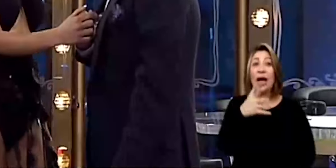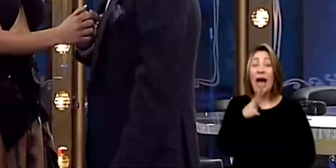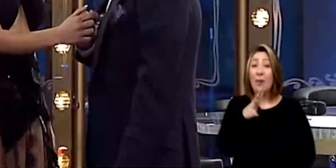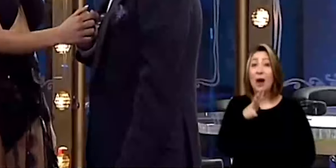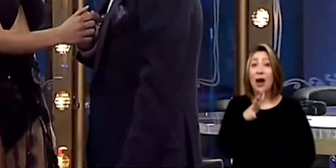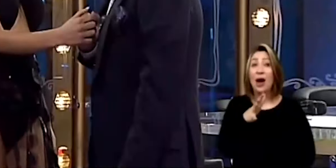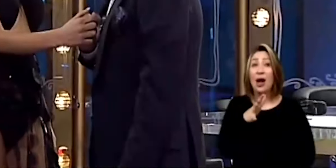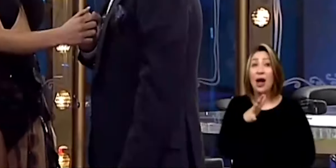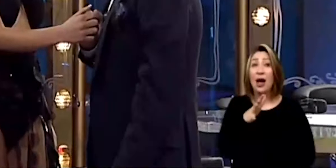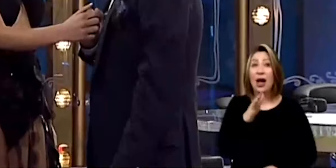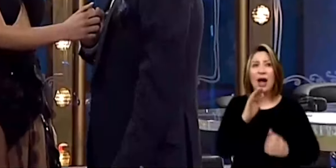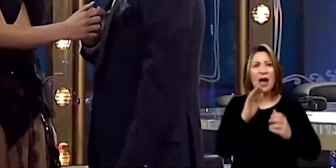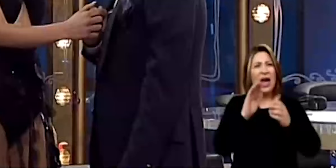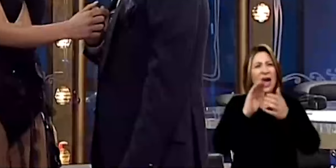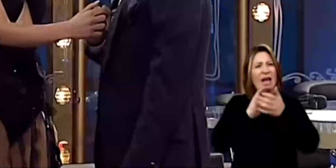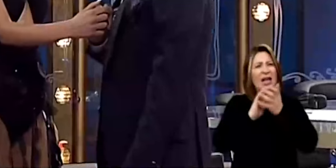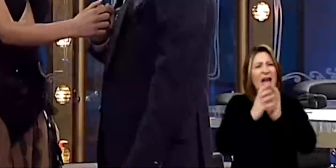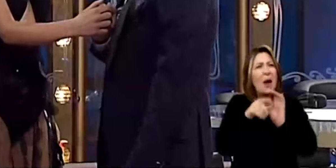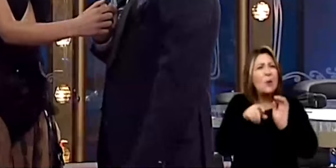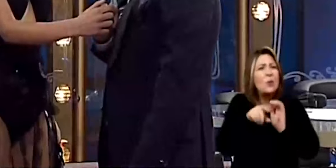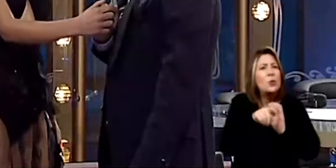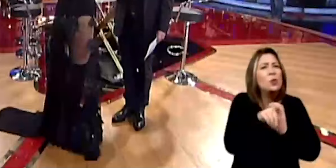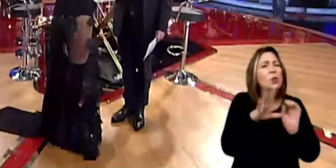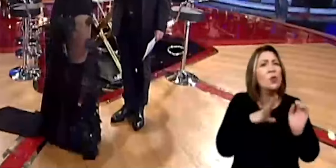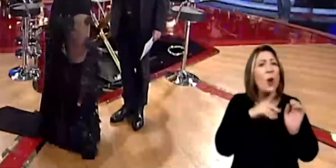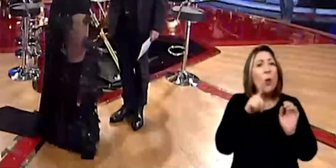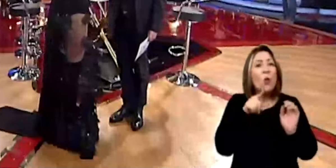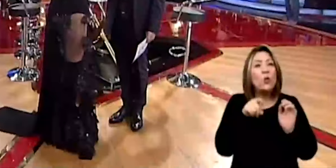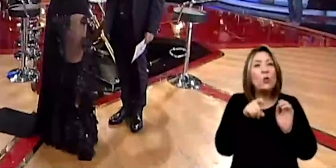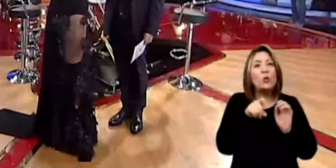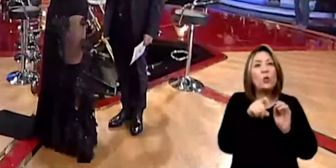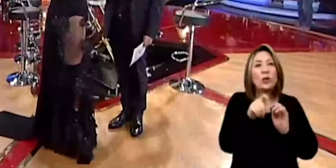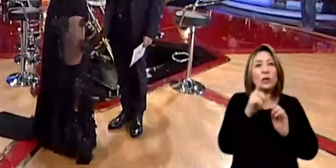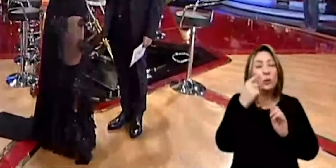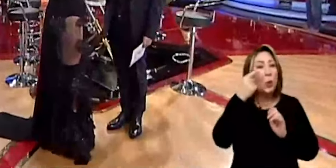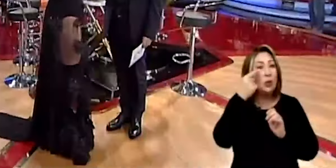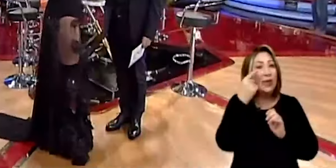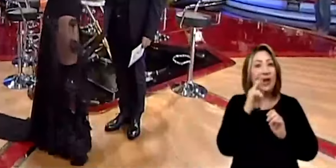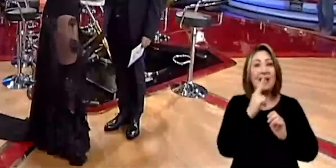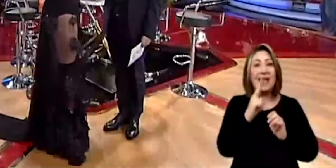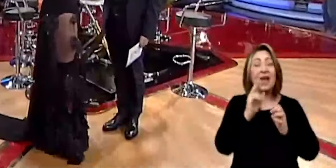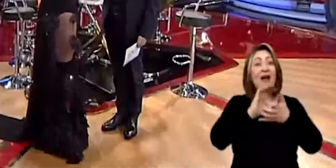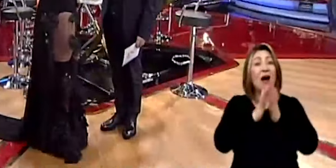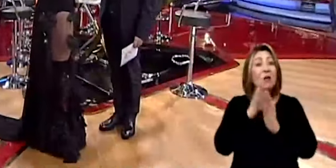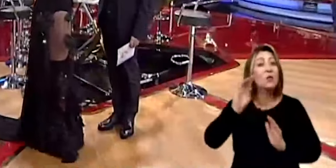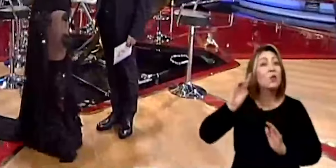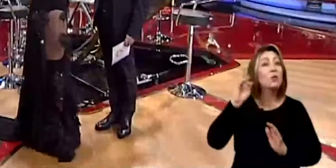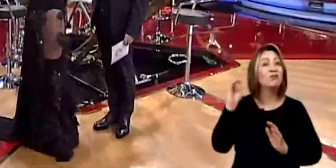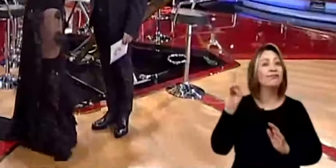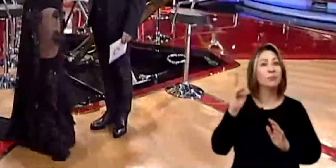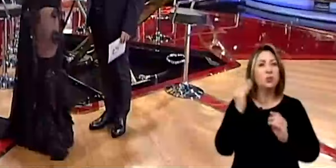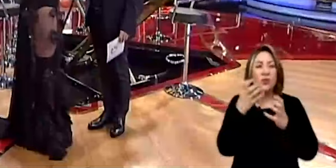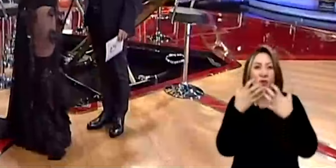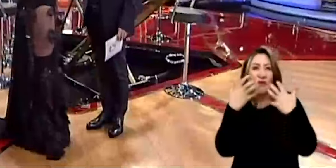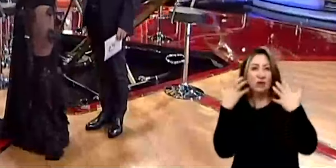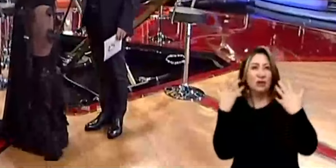bir kar kurdu var. O kurdun gözlerinin rengi. Kesinlikle galiba. Öyle olmalı. Evet, çok vahşi